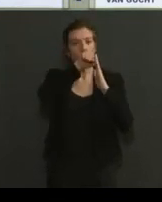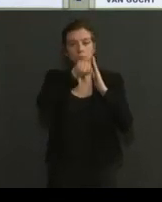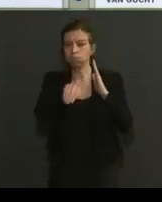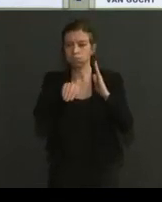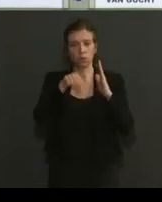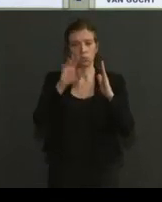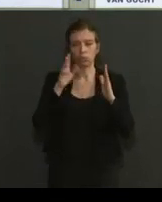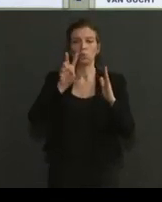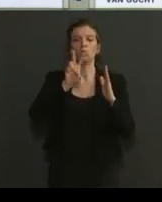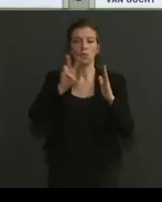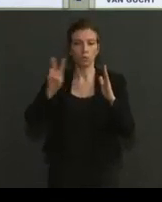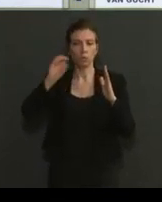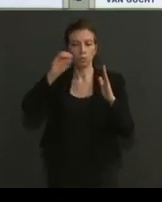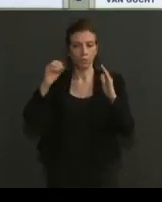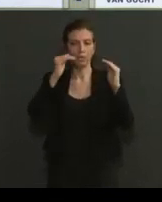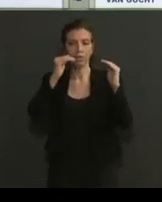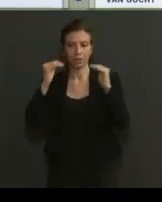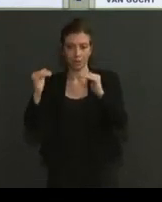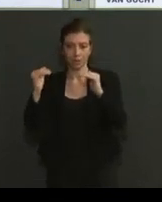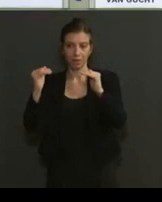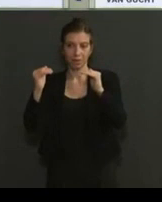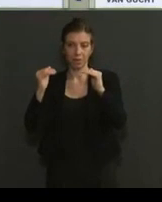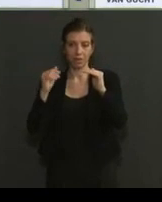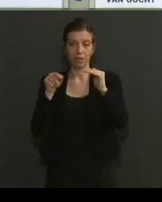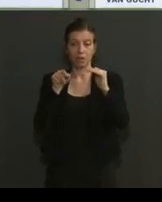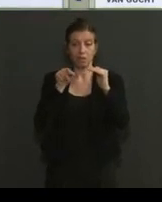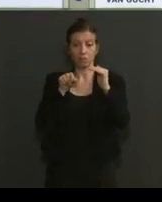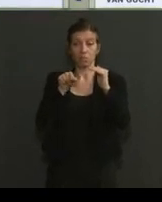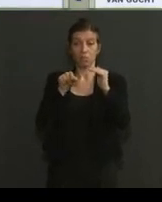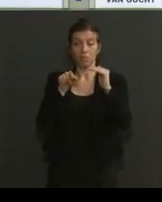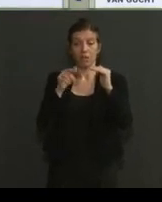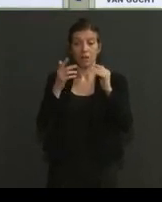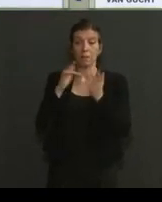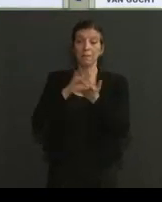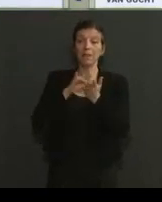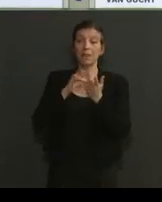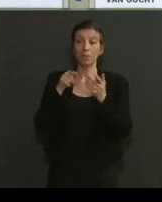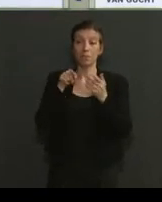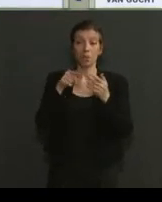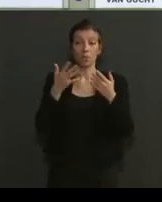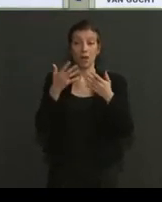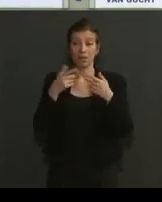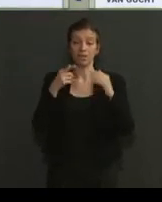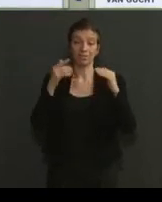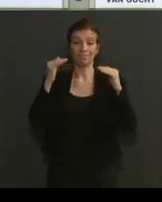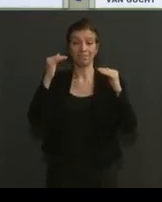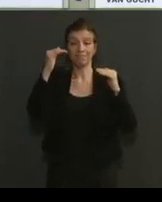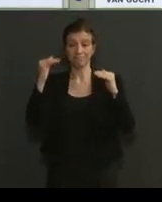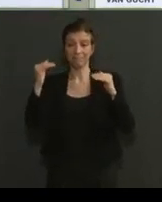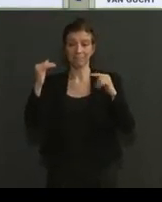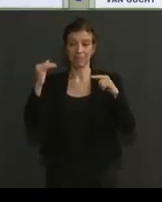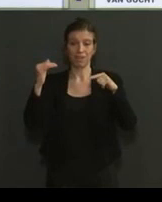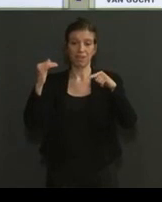dan het nationale gemiddelde. In Brussel en Wallonië daalden de ziekenhuisopnames met respectievelijk 29